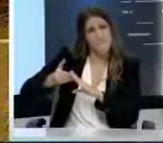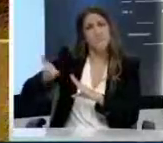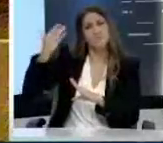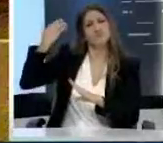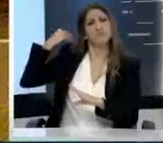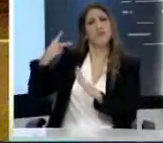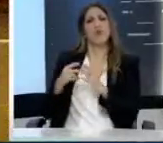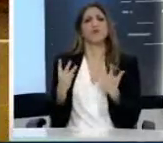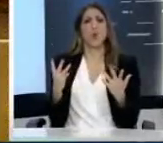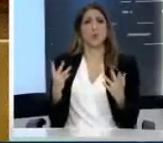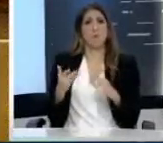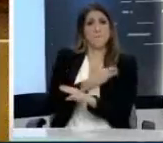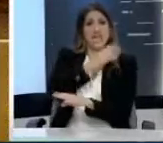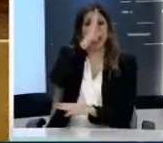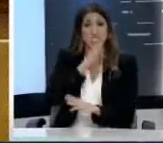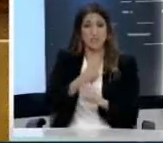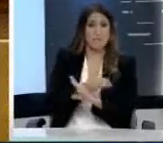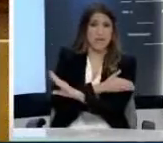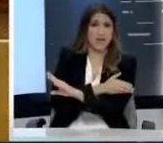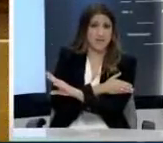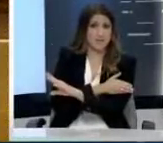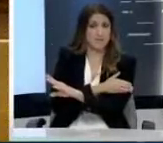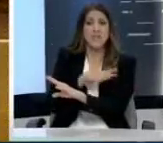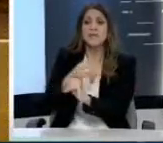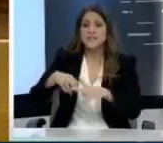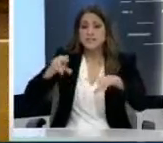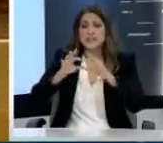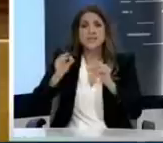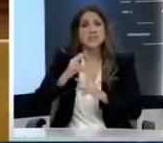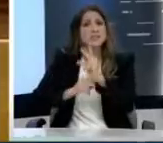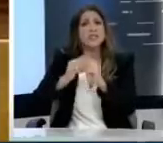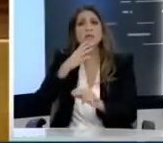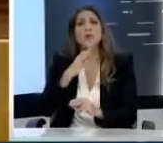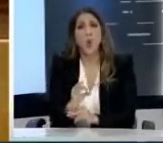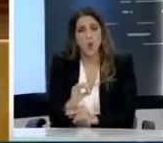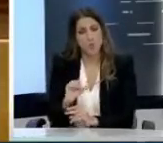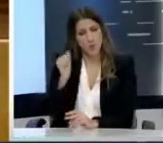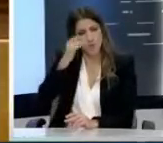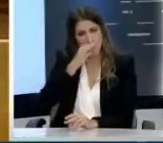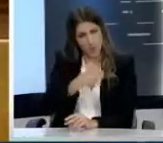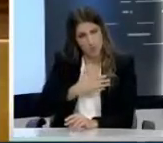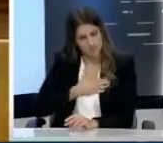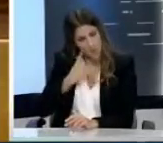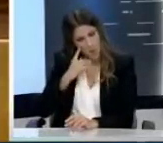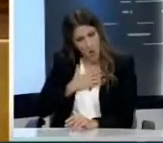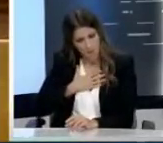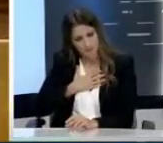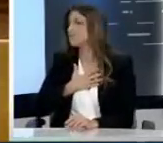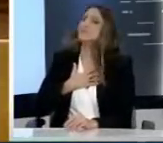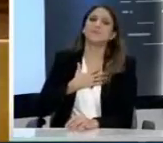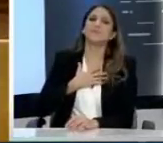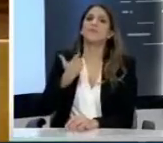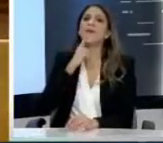το 2008. Θέλω να δώσω μια πρώτη προσέγγιση, γιατί προφανώς είναι πολύ μεγάλη συζήτηση. Η υπόσχεση